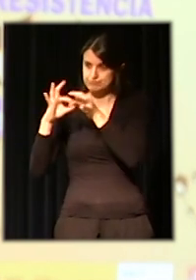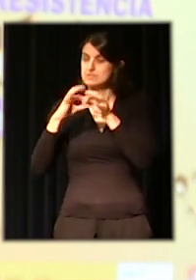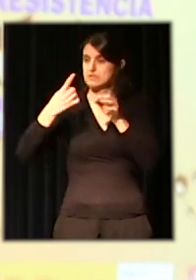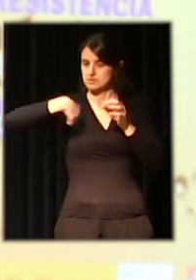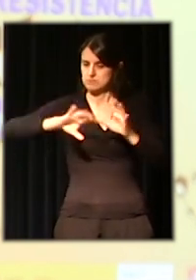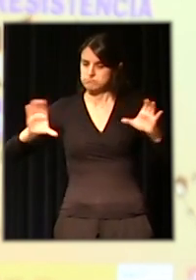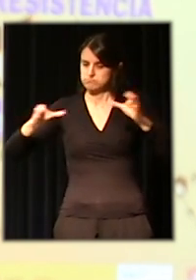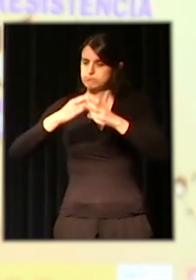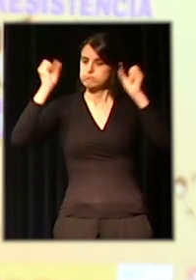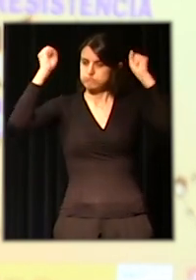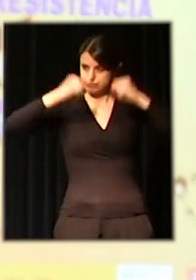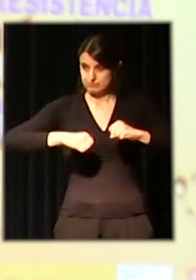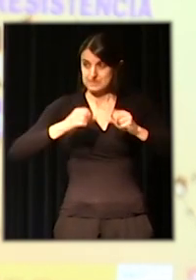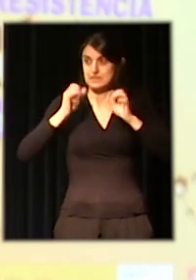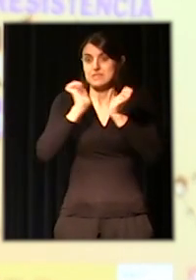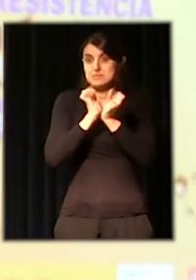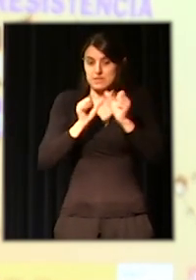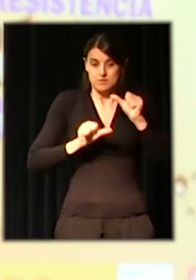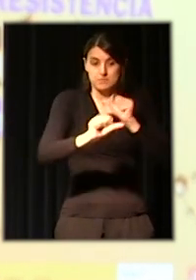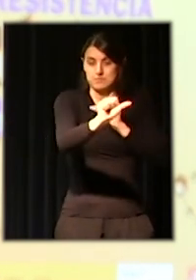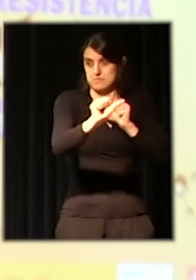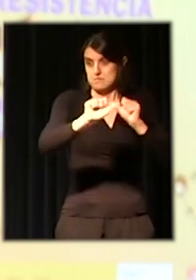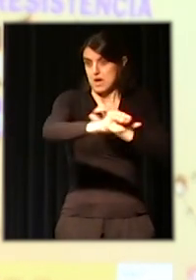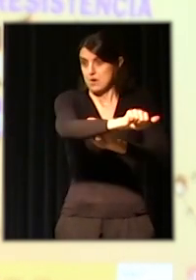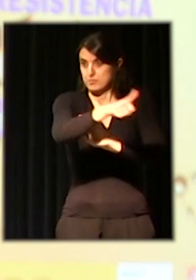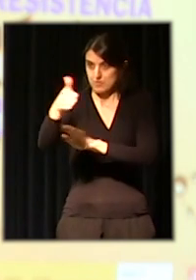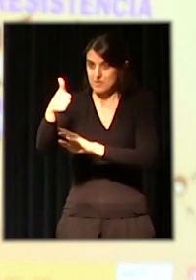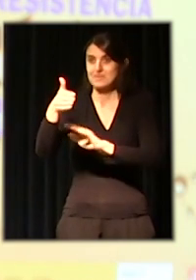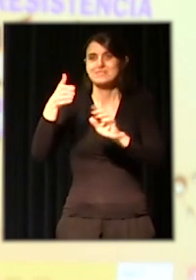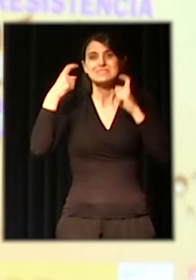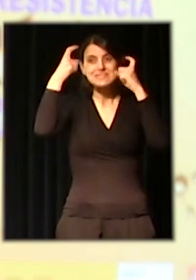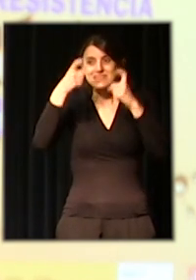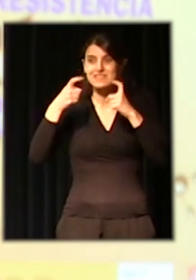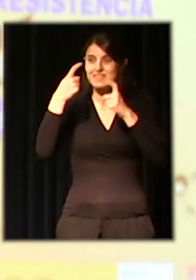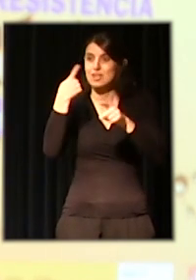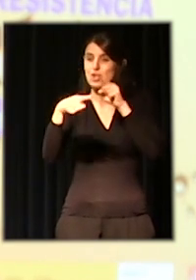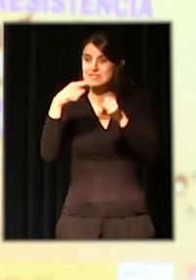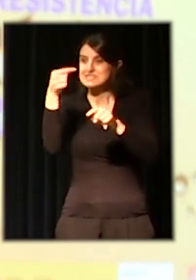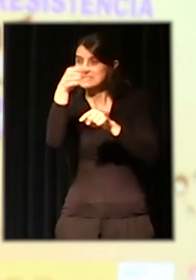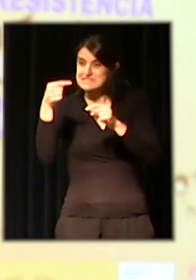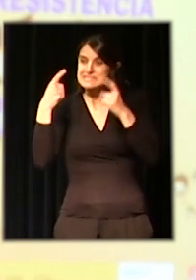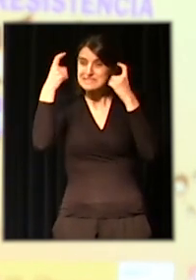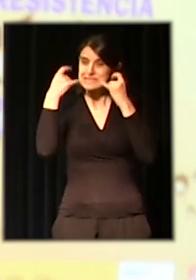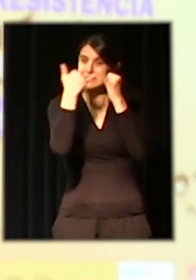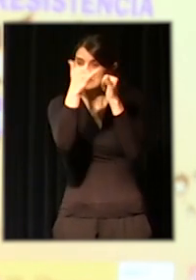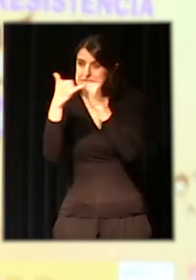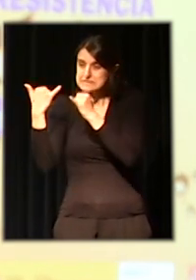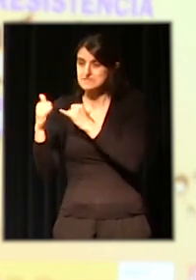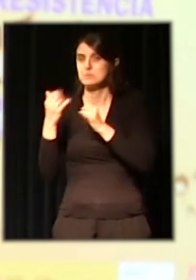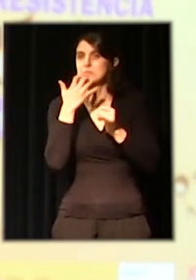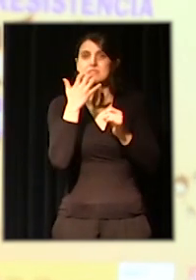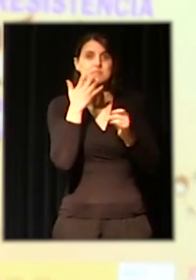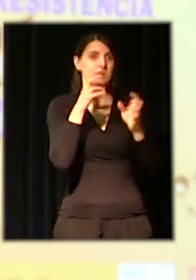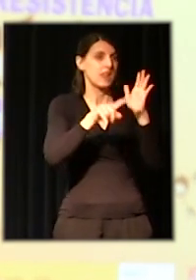i per tant serveixi per anar millorant tots aquests dèficits que hi ha. Alguns són legislatius, altres són